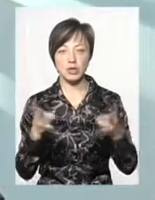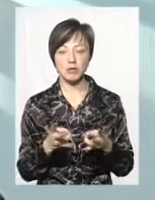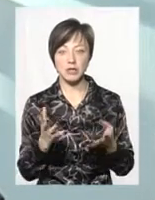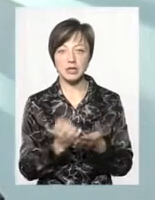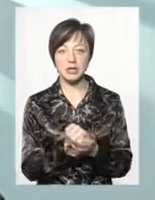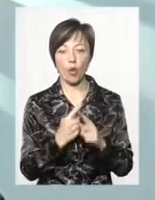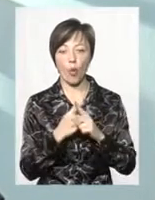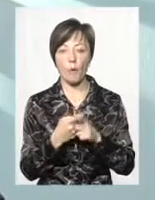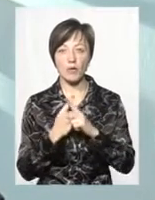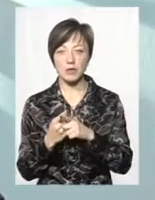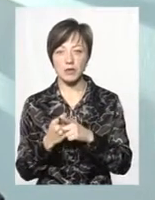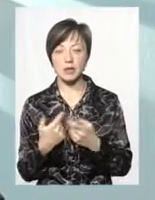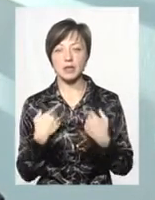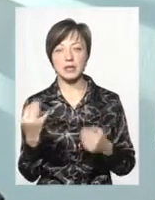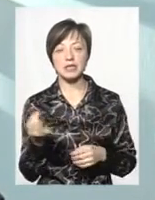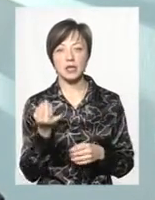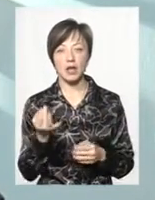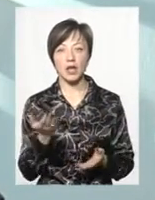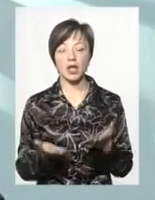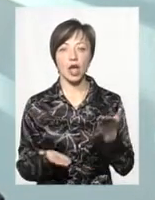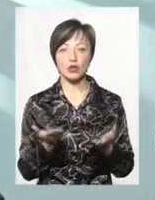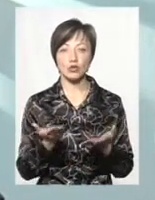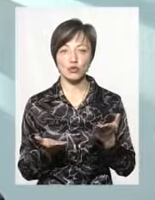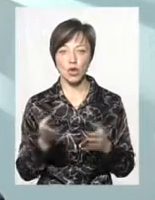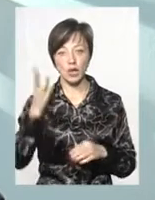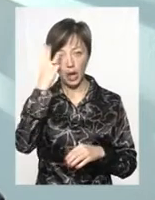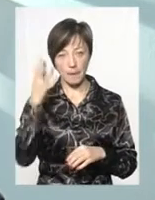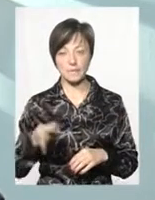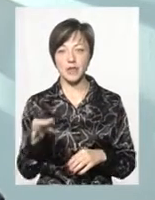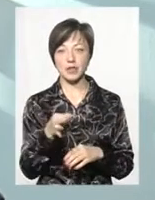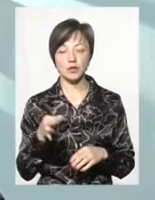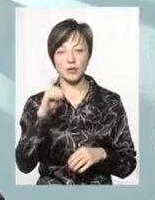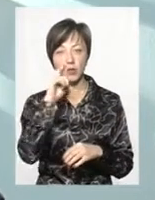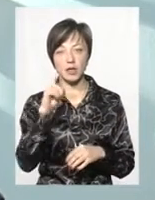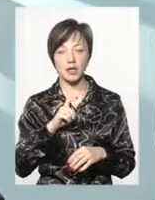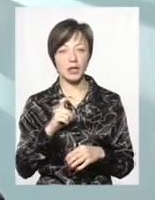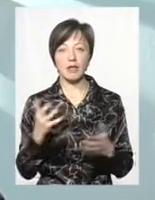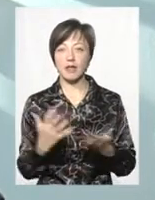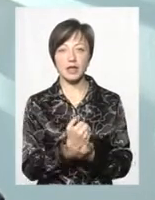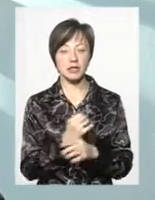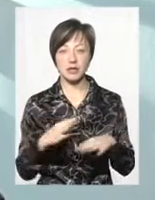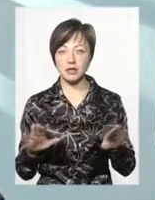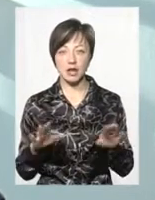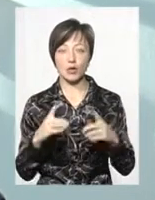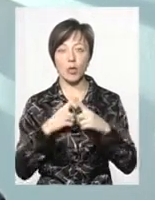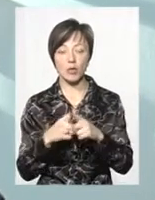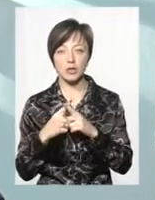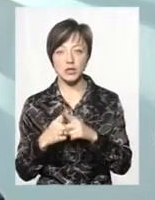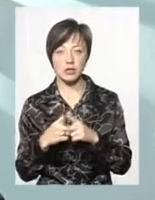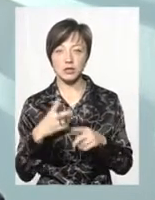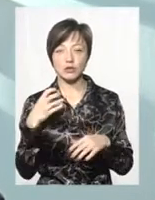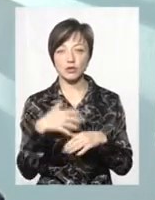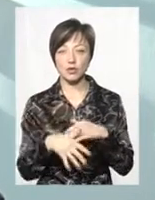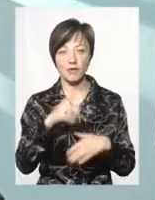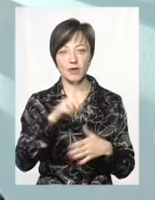знайти компроміс. От мені цікаво, якщо на Хмельниччині і в Україні не знайдеться той компроміс, не